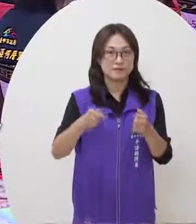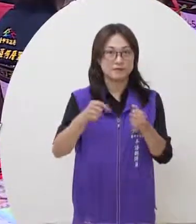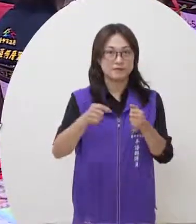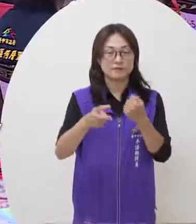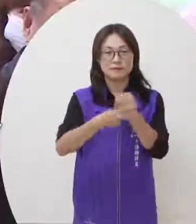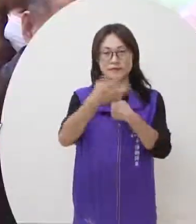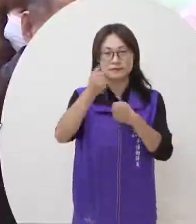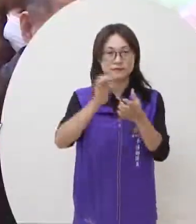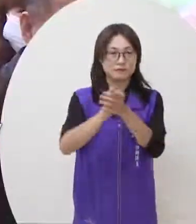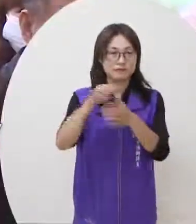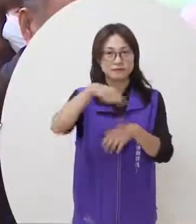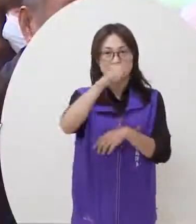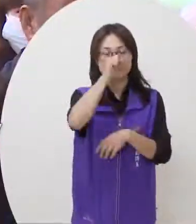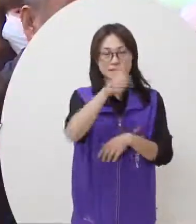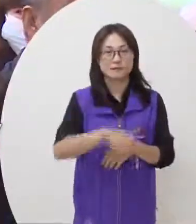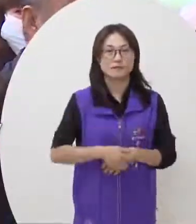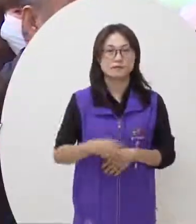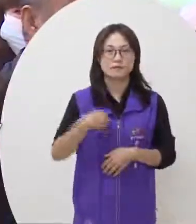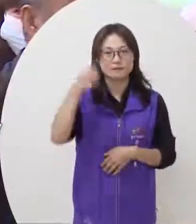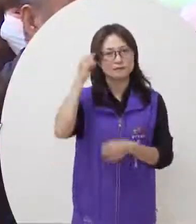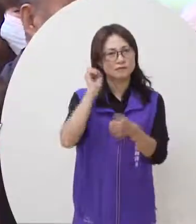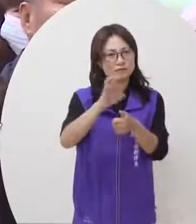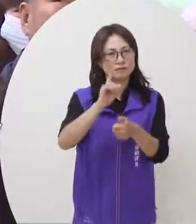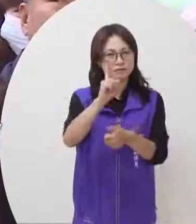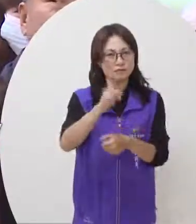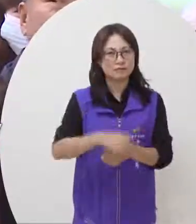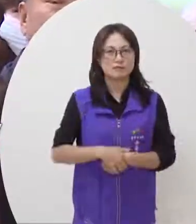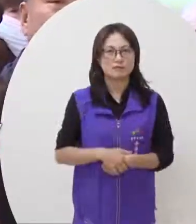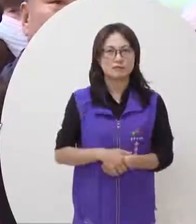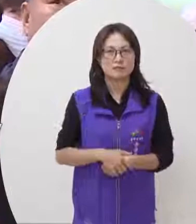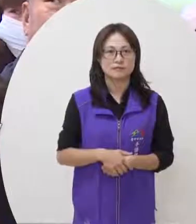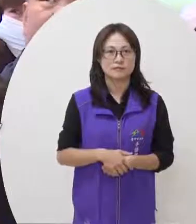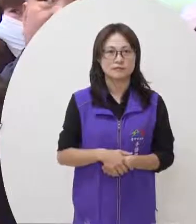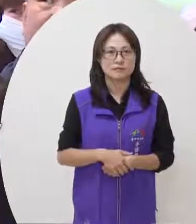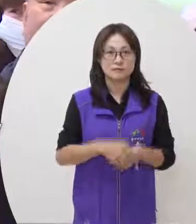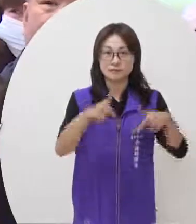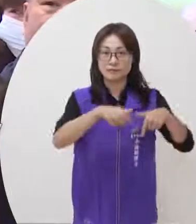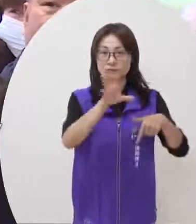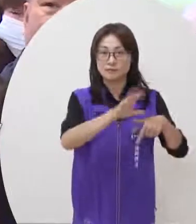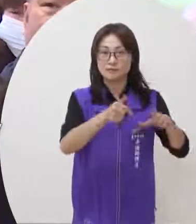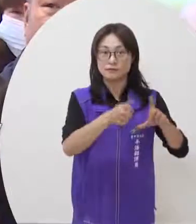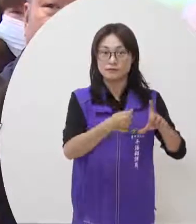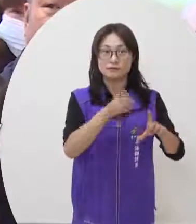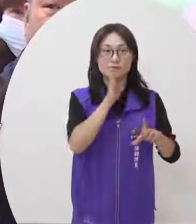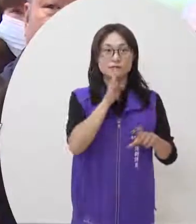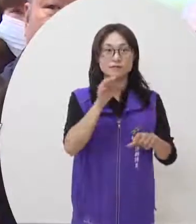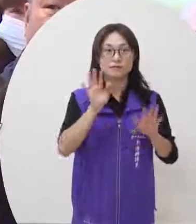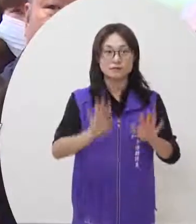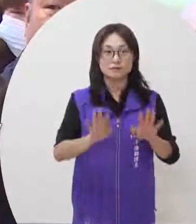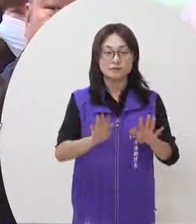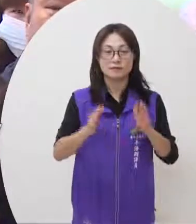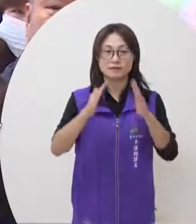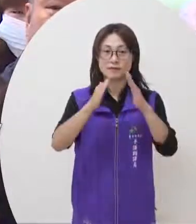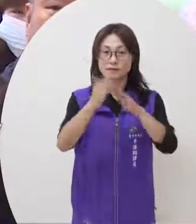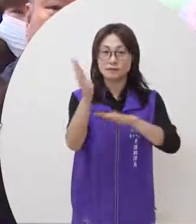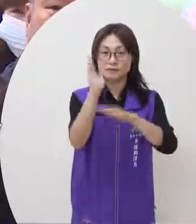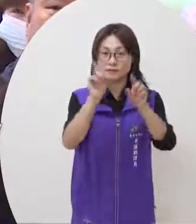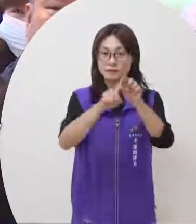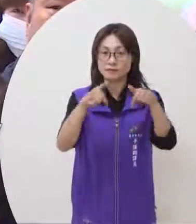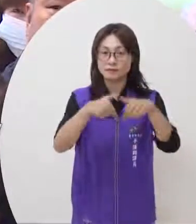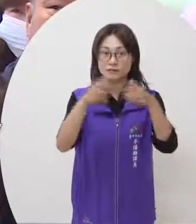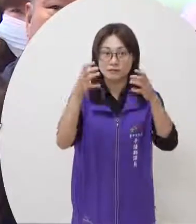好。这边建议市长哦，西屯区哦，是我现在我们的市政中心，但